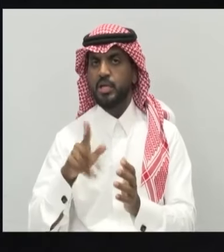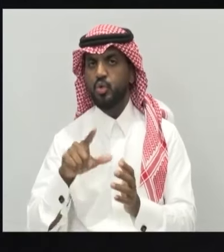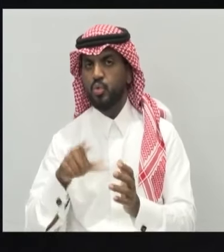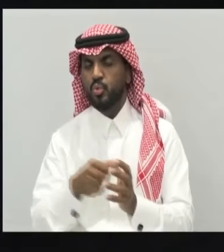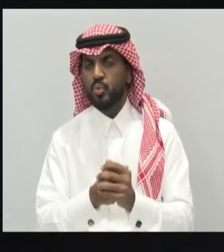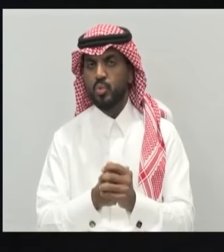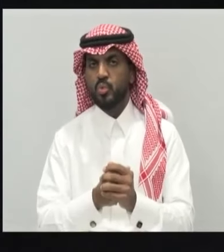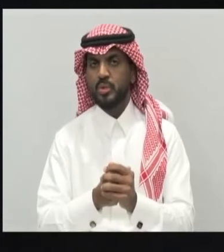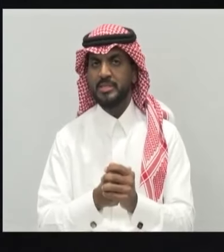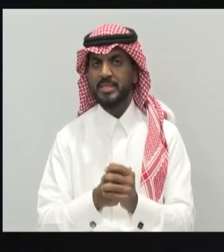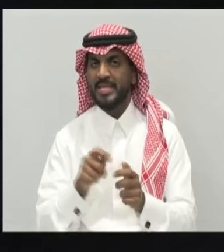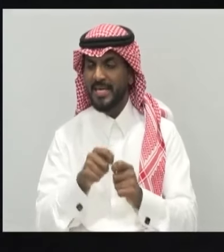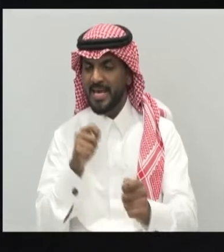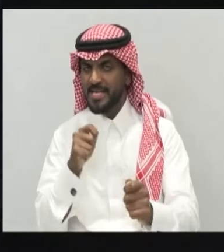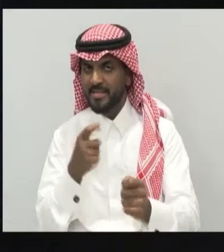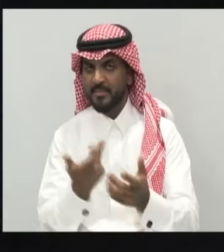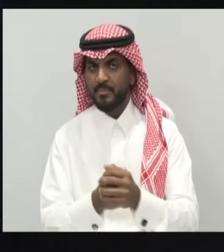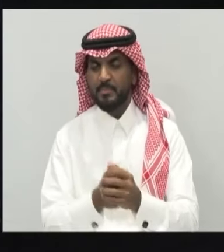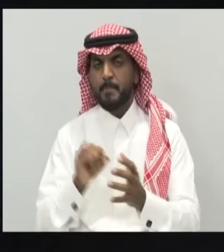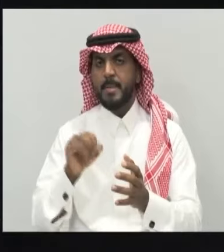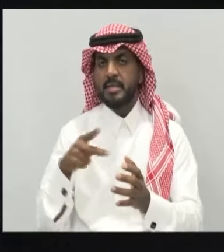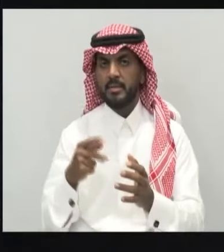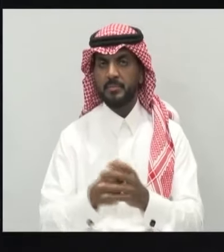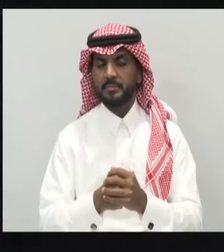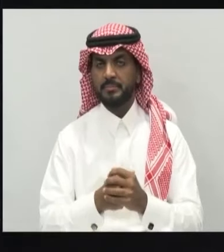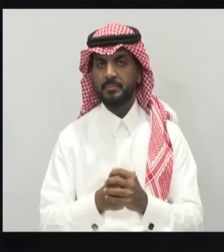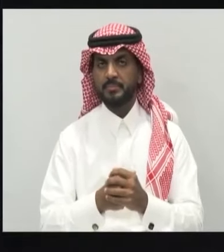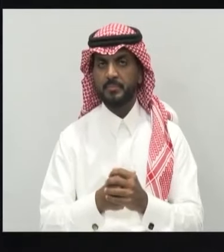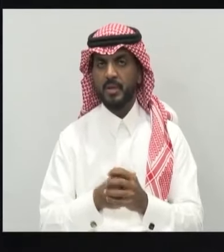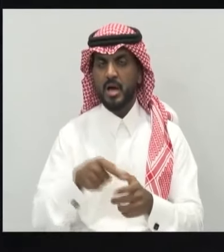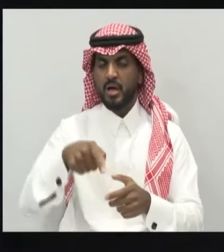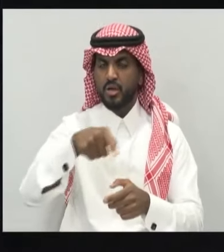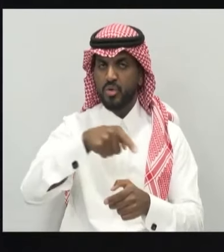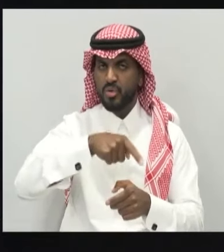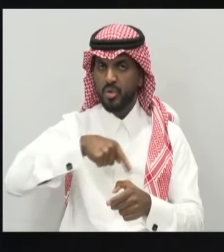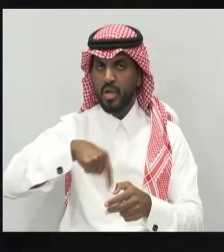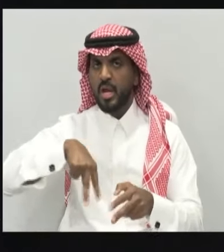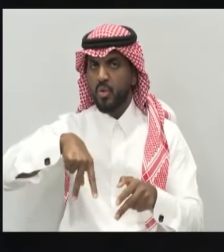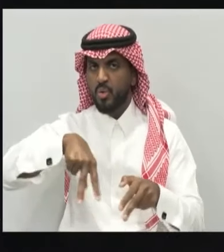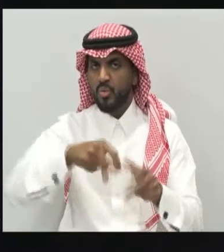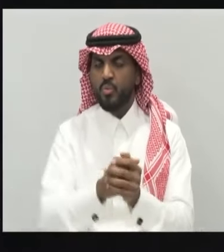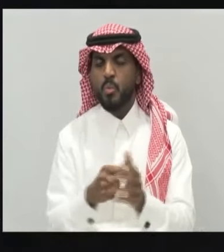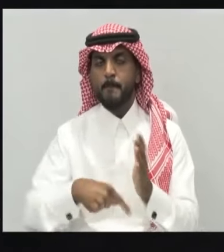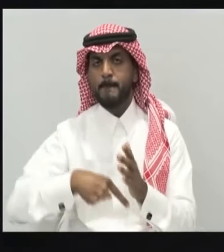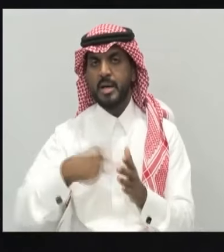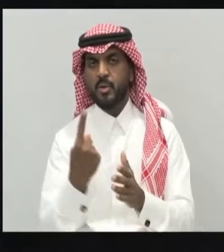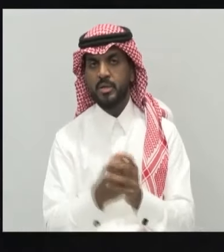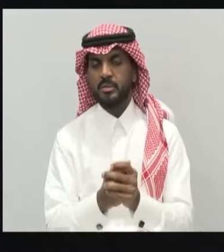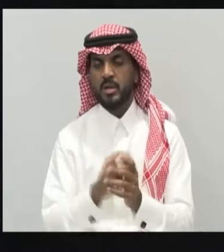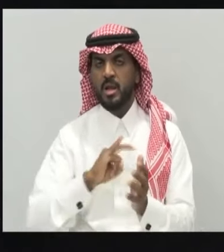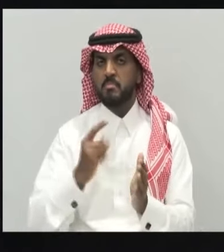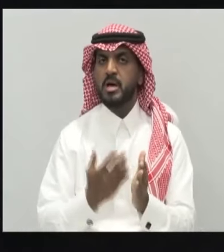فاستطعت بارك الله فيكم بالمتر كان اركض حول المضمار لمره واحده اذا لم